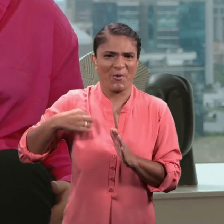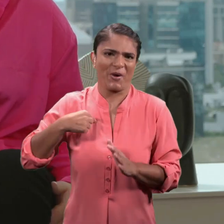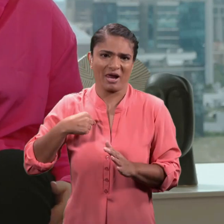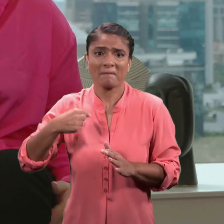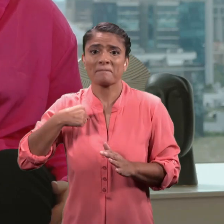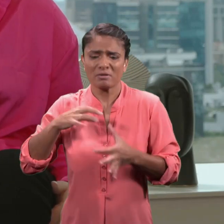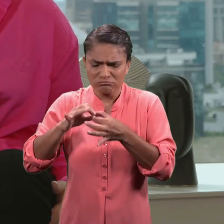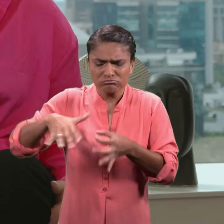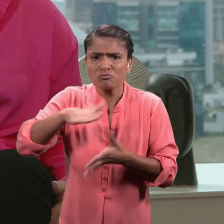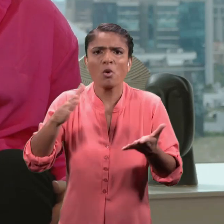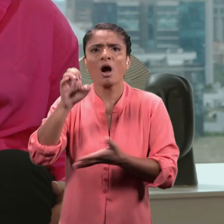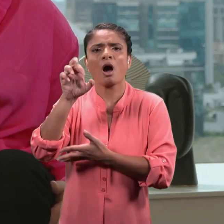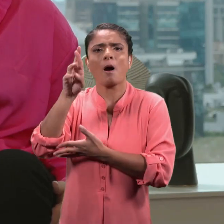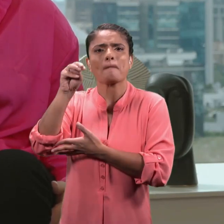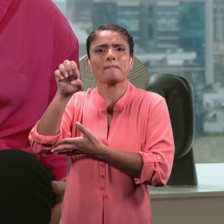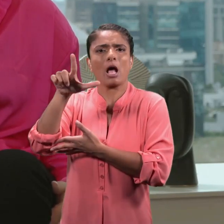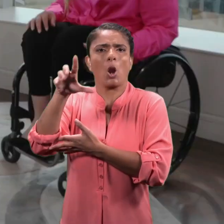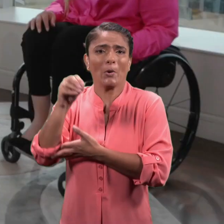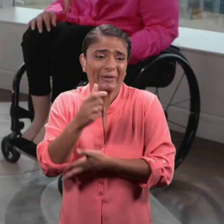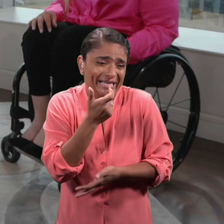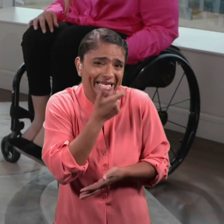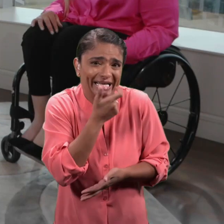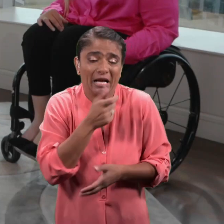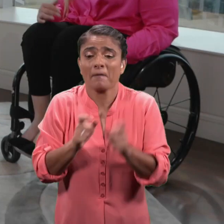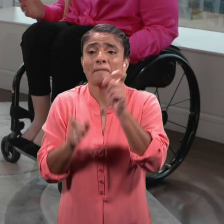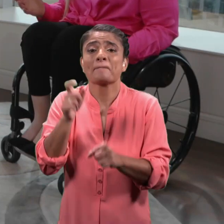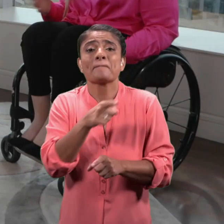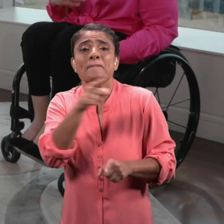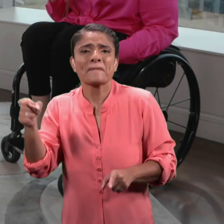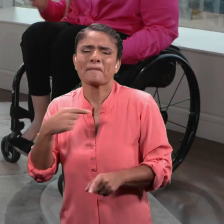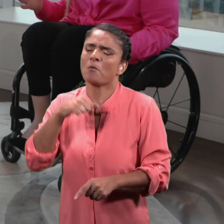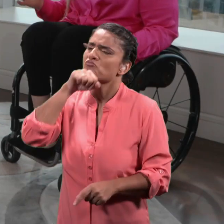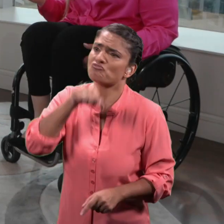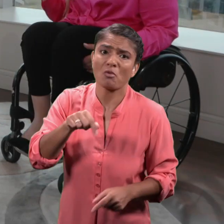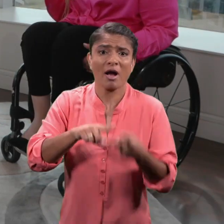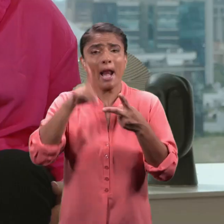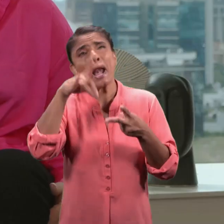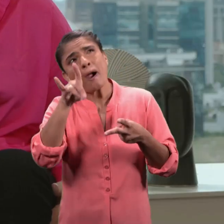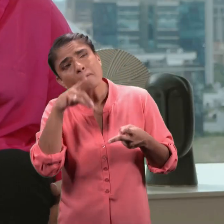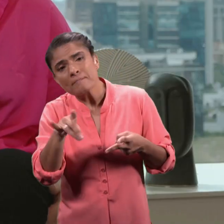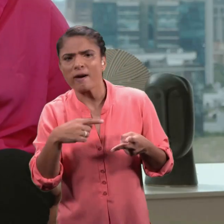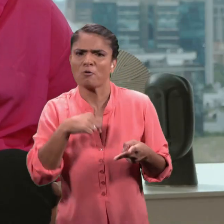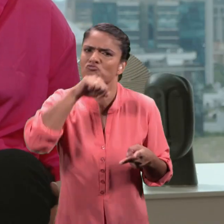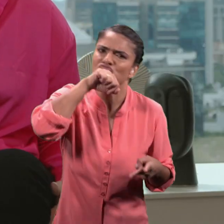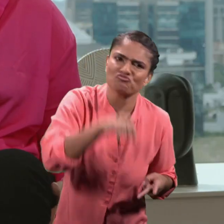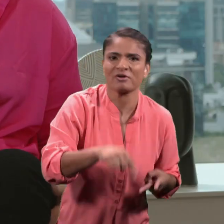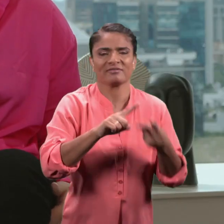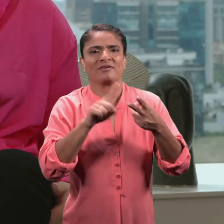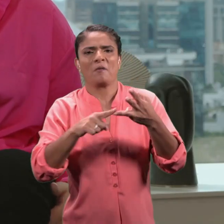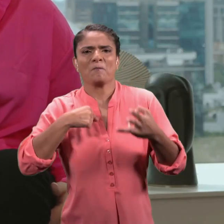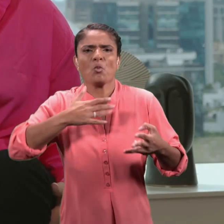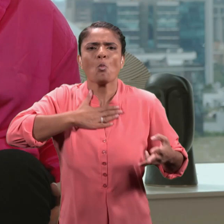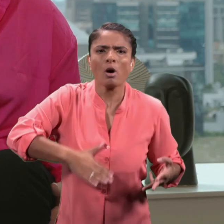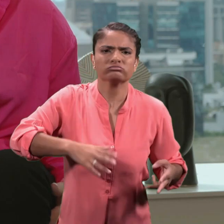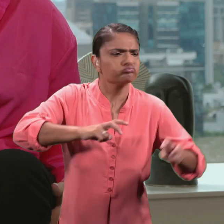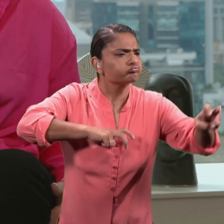small town girl. Ek kom van 'n klein dorpie af, Ermelo. So, ja, ek is lief vir mense, ek is lief daarvoor om vir